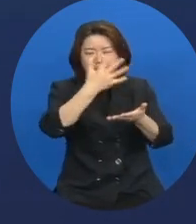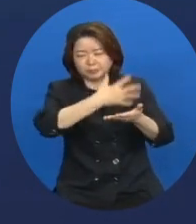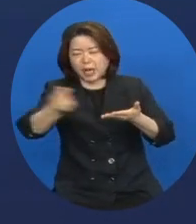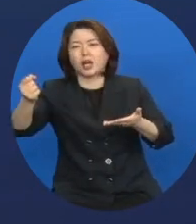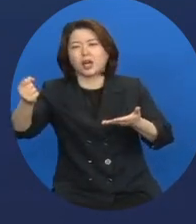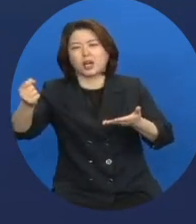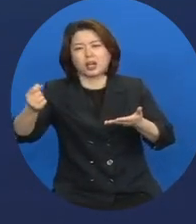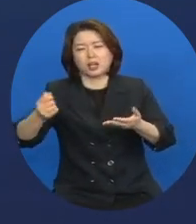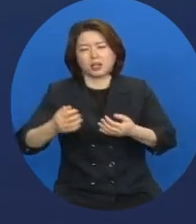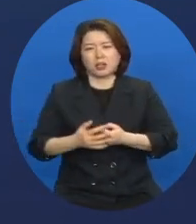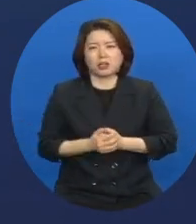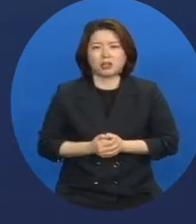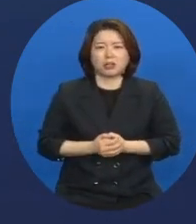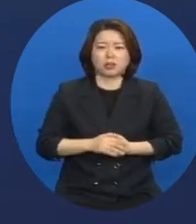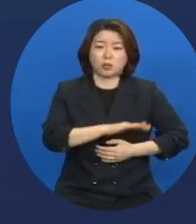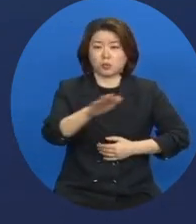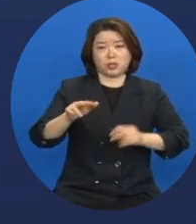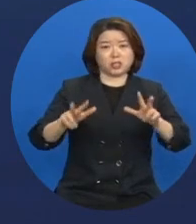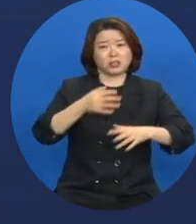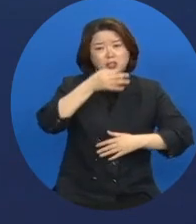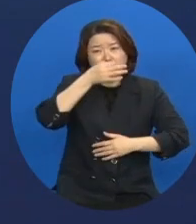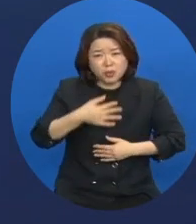여러분, 우리가 지금 힘들다면,